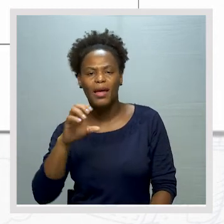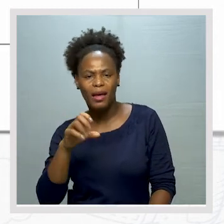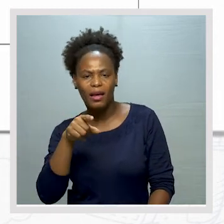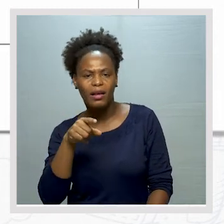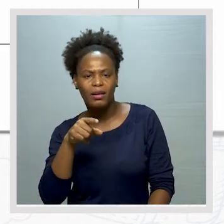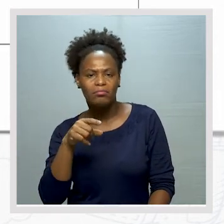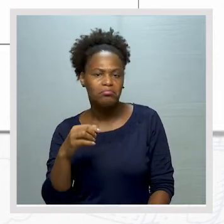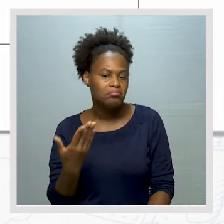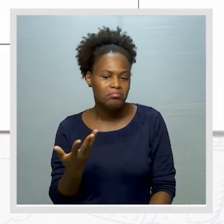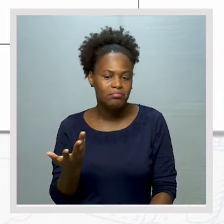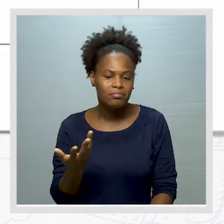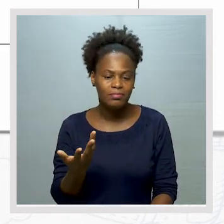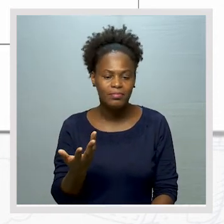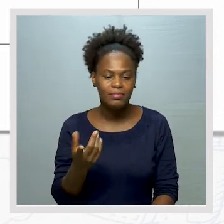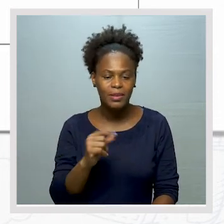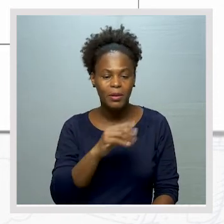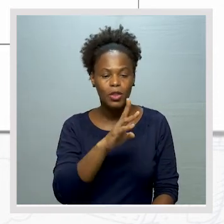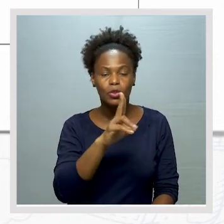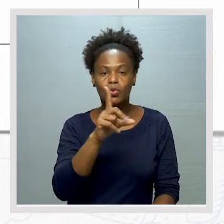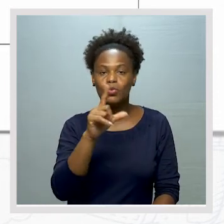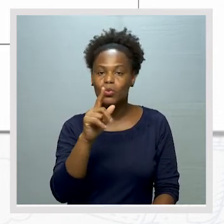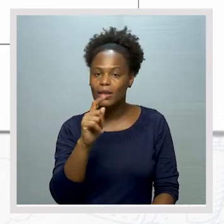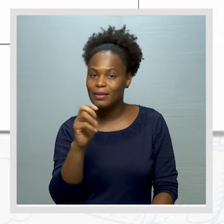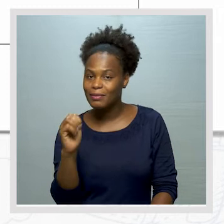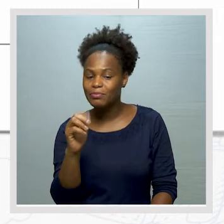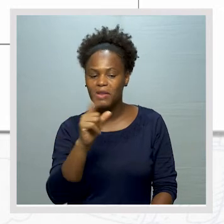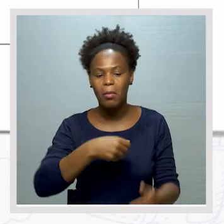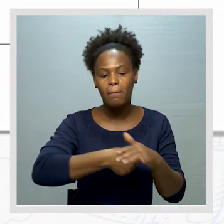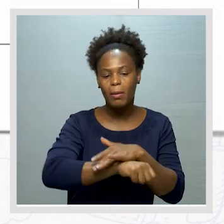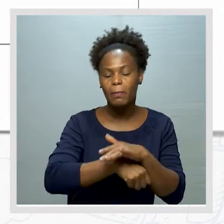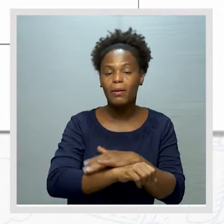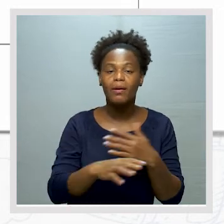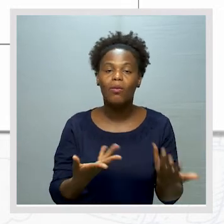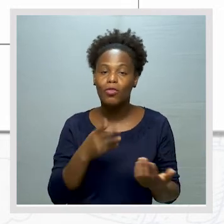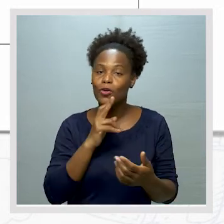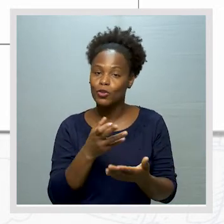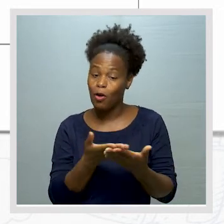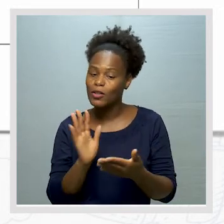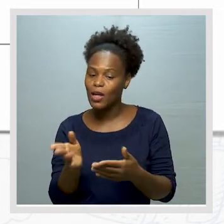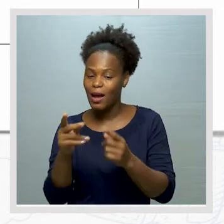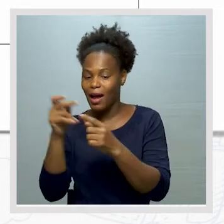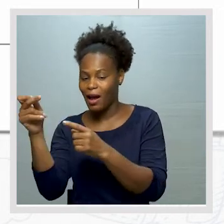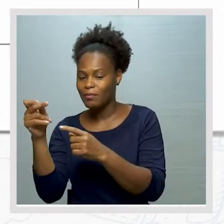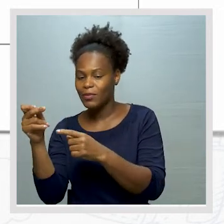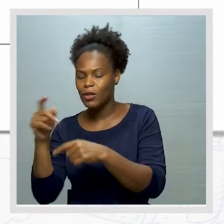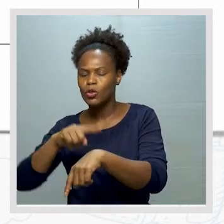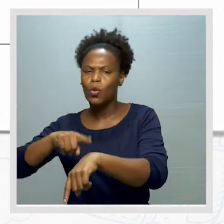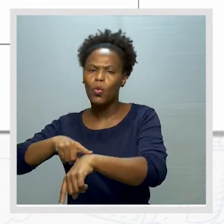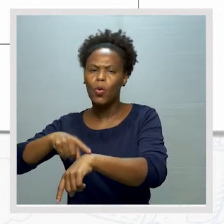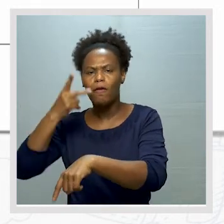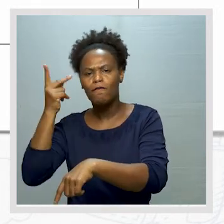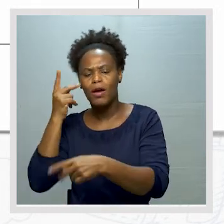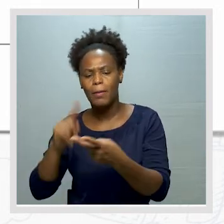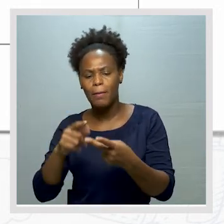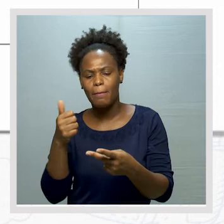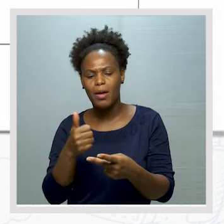Jules Verne et sur la tortue? Vous avez les réponses là. A, durée de vie. B,